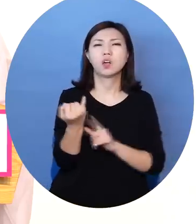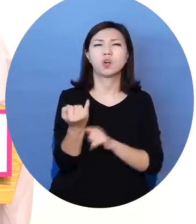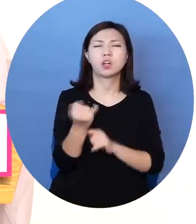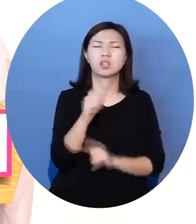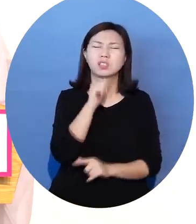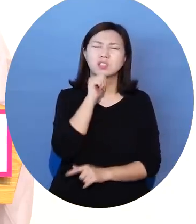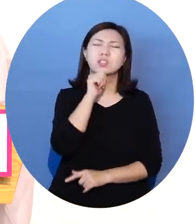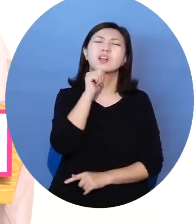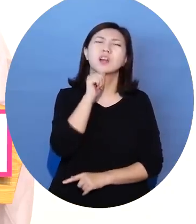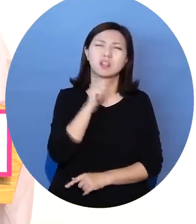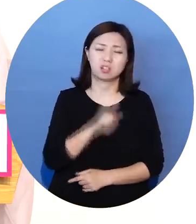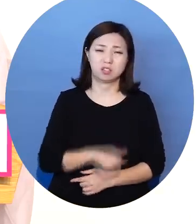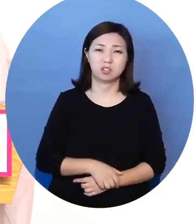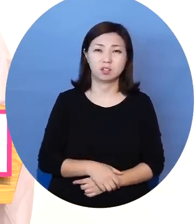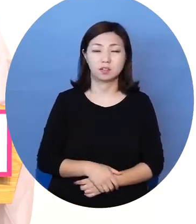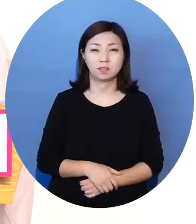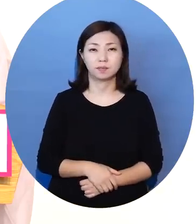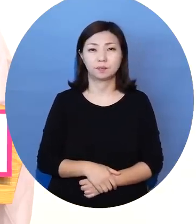가난의 대명사예요.